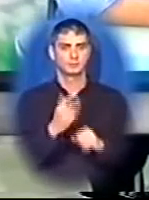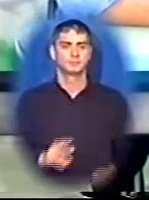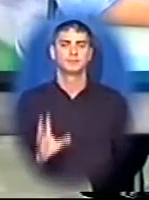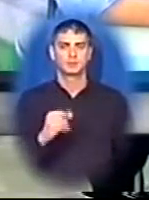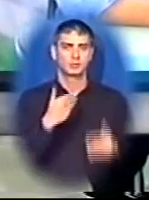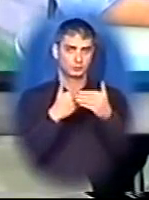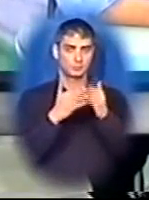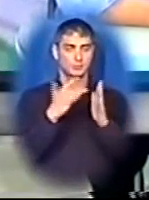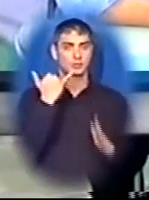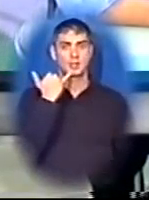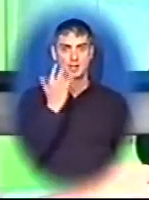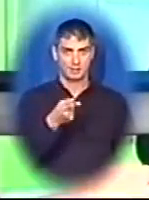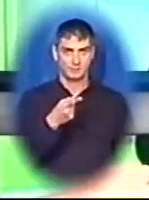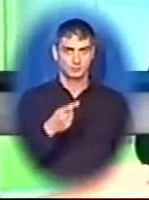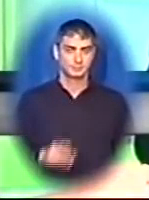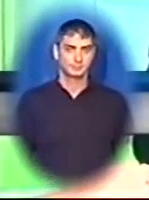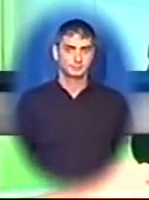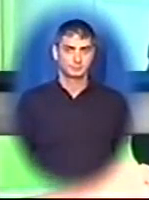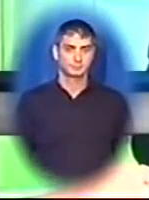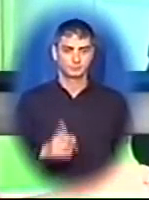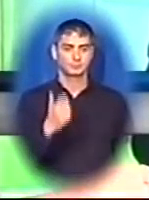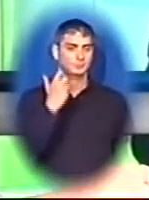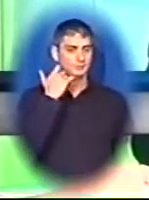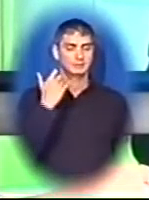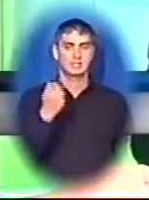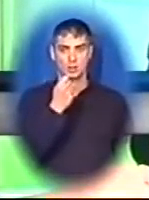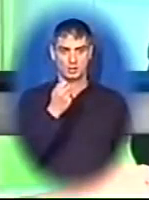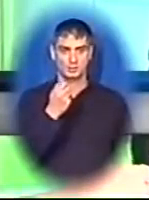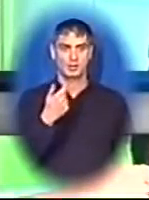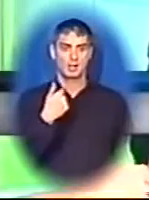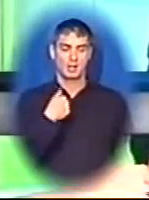לנו כאן מכשיר טלפון. כן. שהוא סלולרי. אנחנו כאן